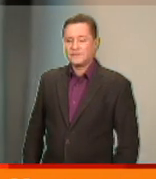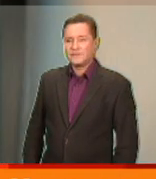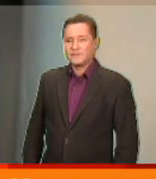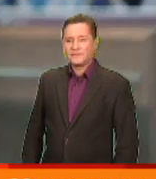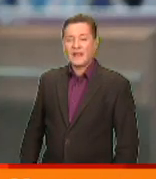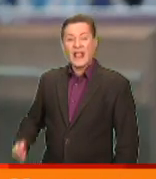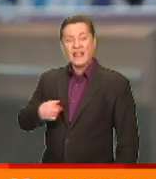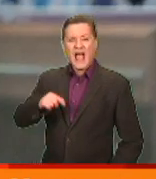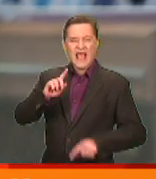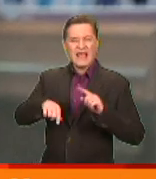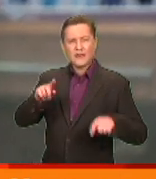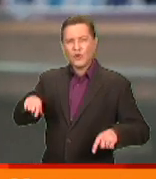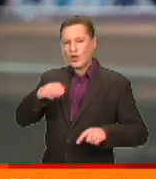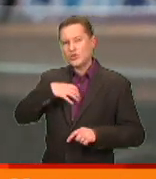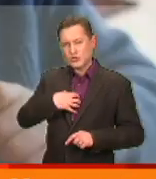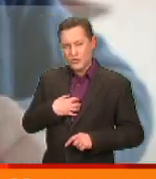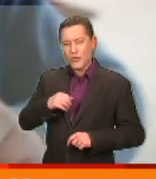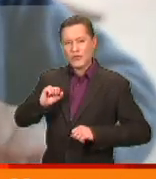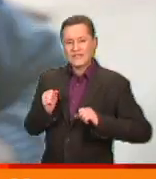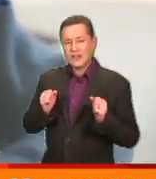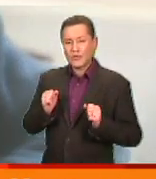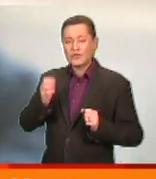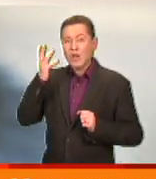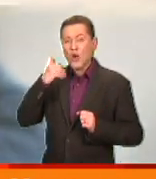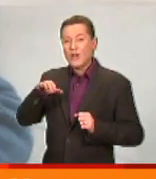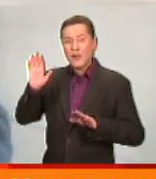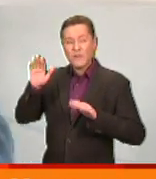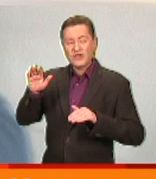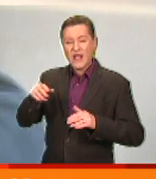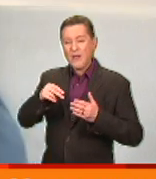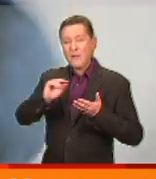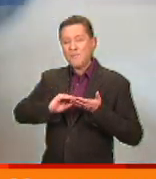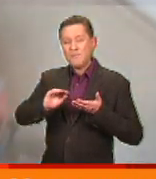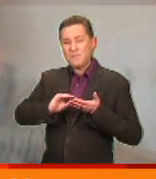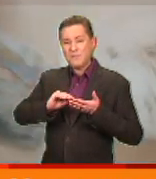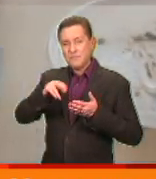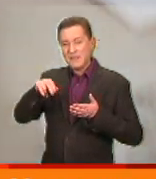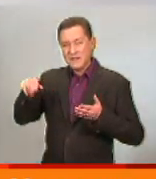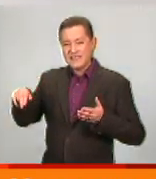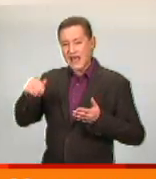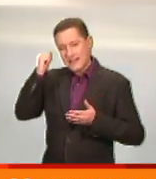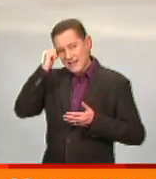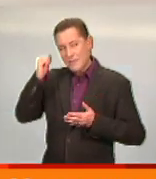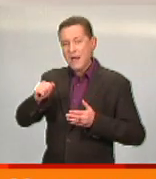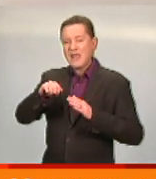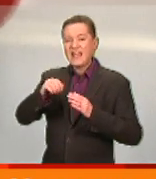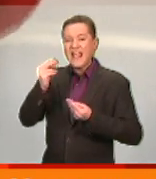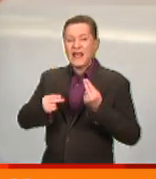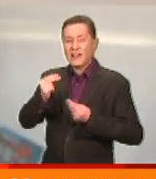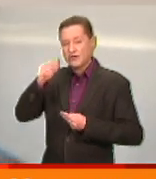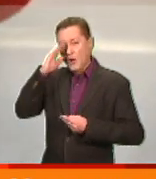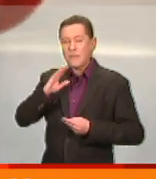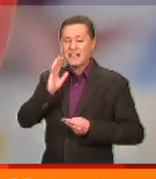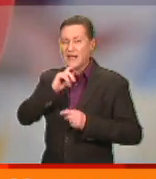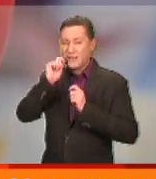Я інколи сумую за друзями там. Коли ми прощалися, вони підписали мені іграшку, а батьки пригостили їх